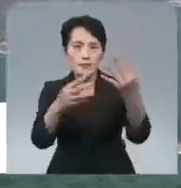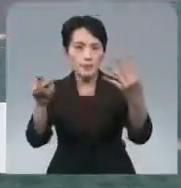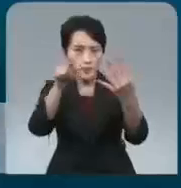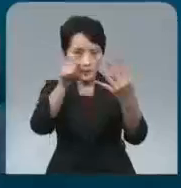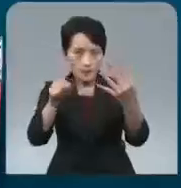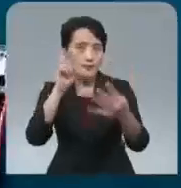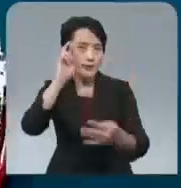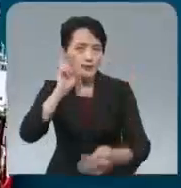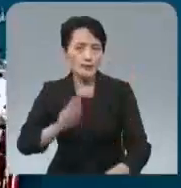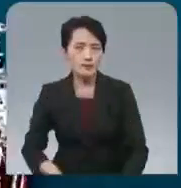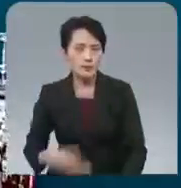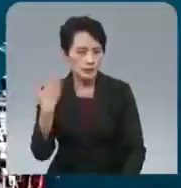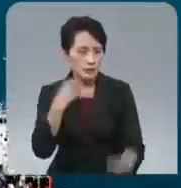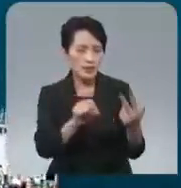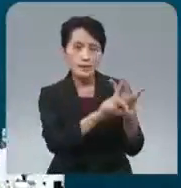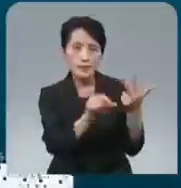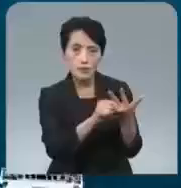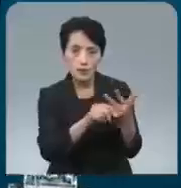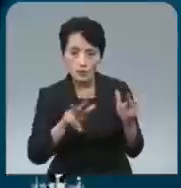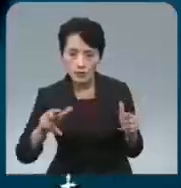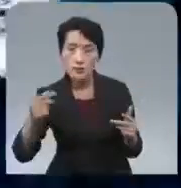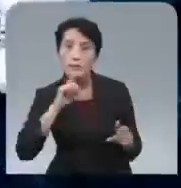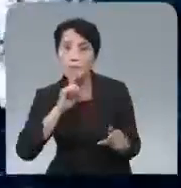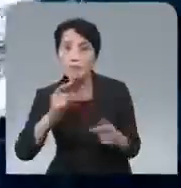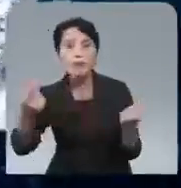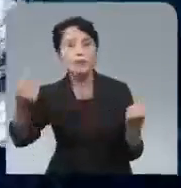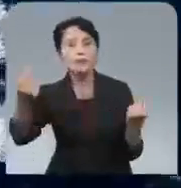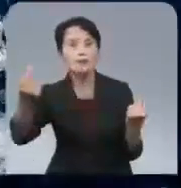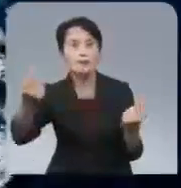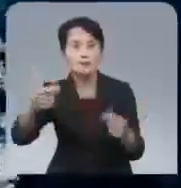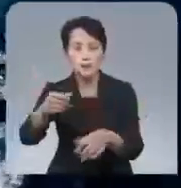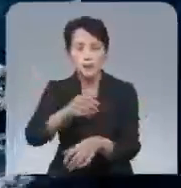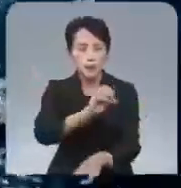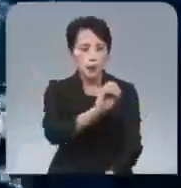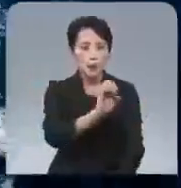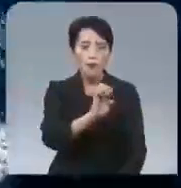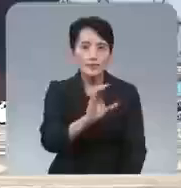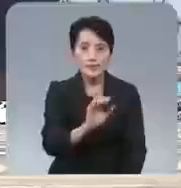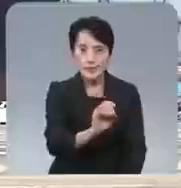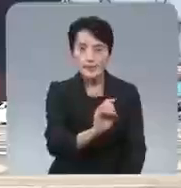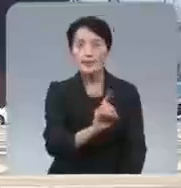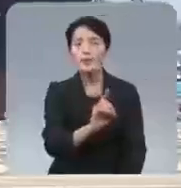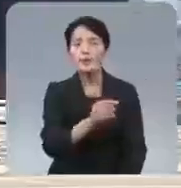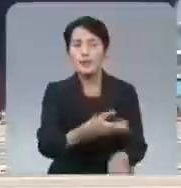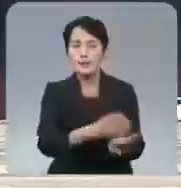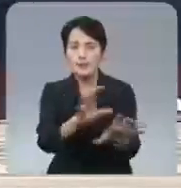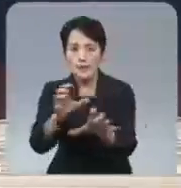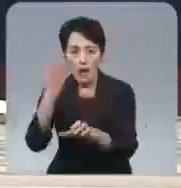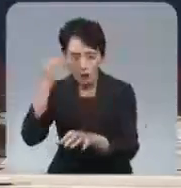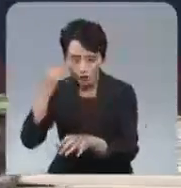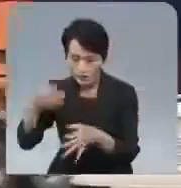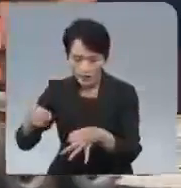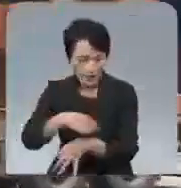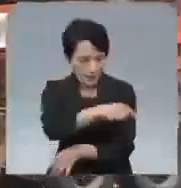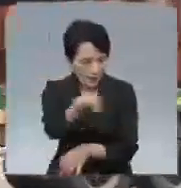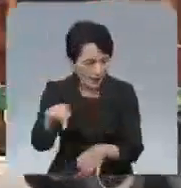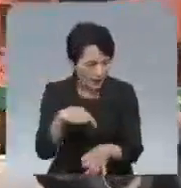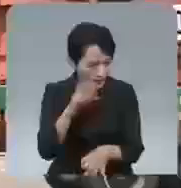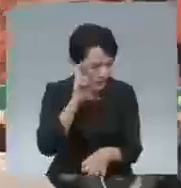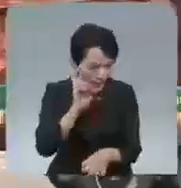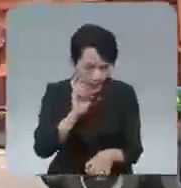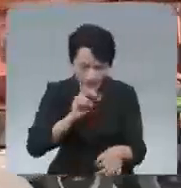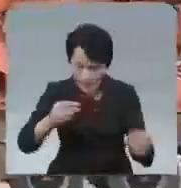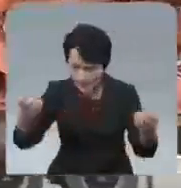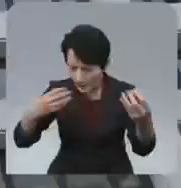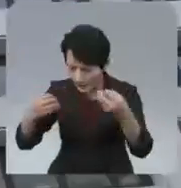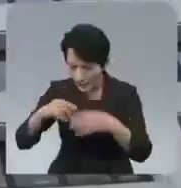tăng trưởng kinh tế của Hàn Quốc năm 2021 đã 4,3 phần trăm tương tự dự báo đưa ra hồi tháng 7 vừa qua trong số các